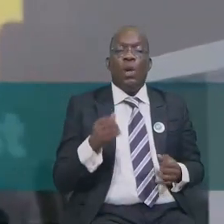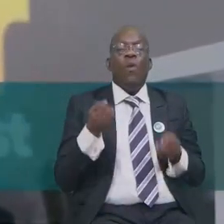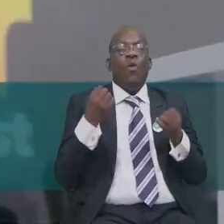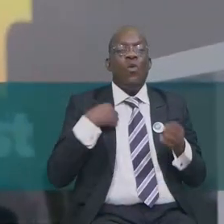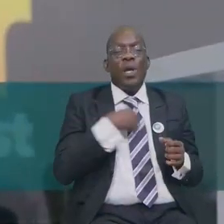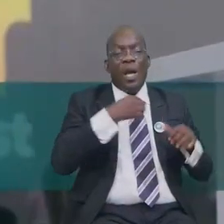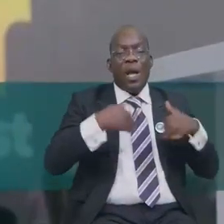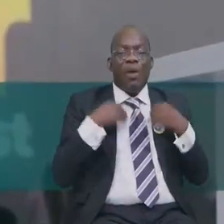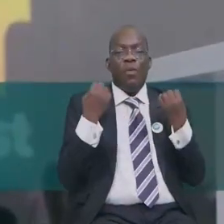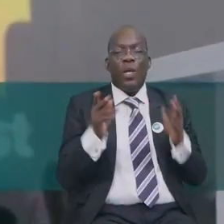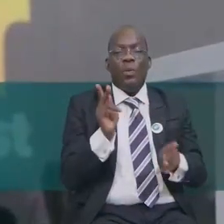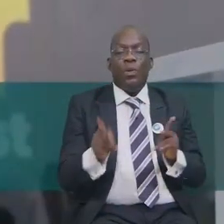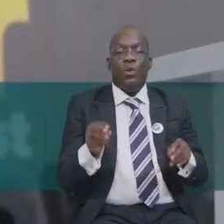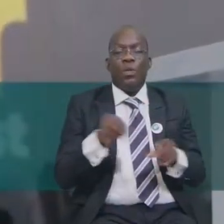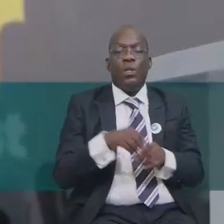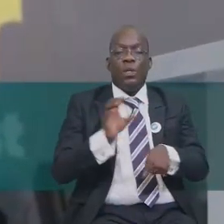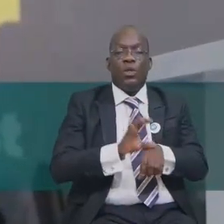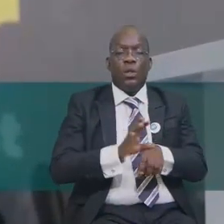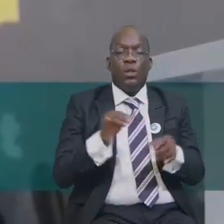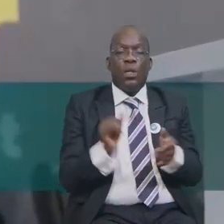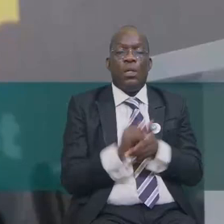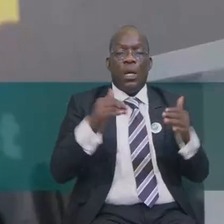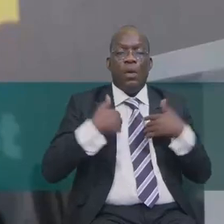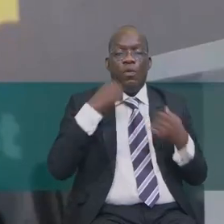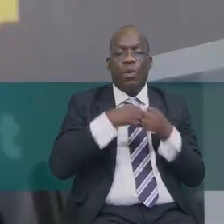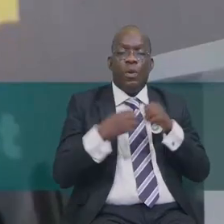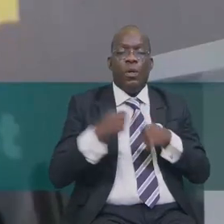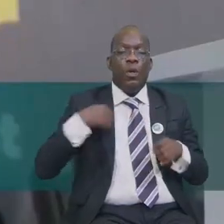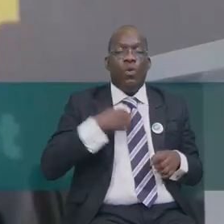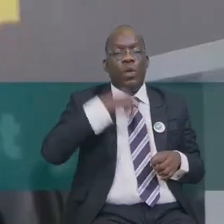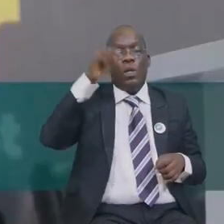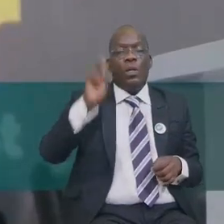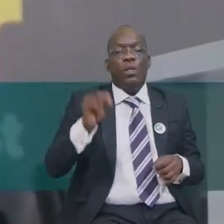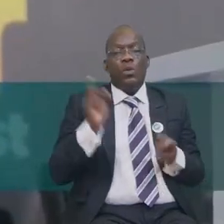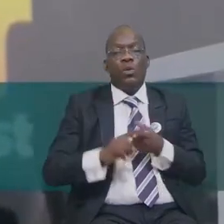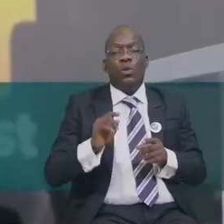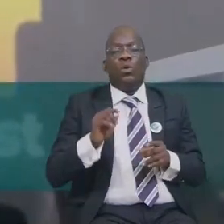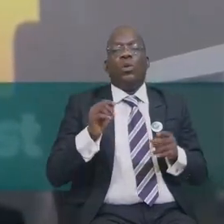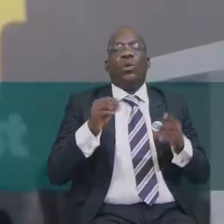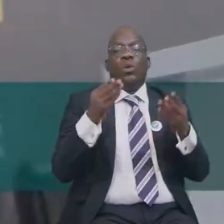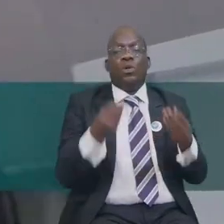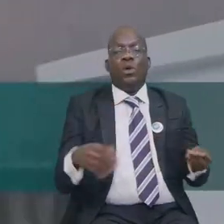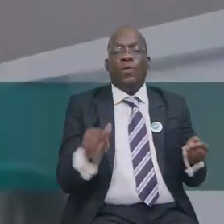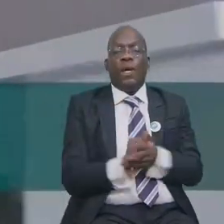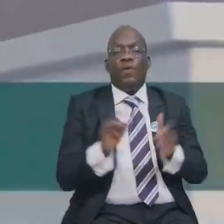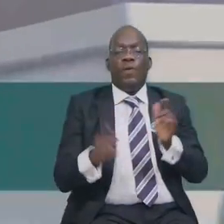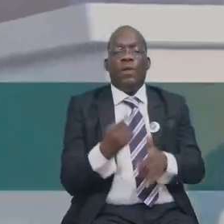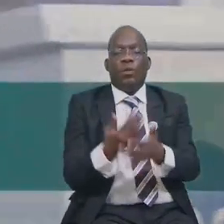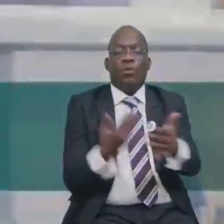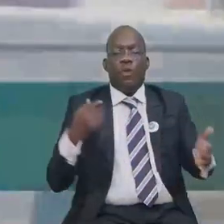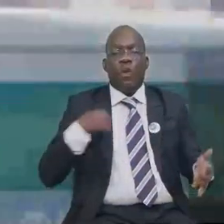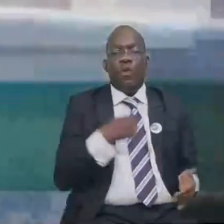l'église. Et nous devons régler tout cela d'abord, avant d'évangéliser. Regardez notre